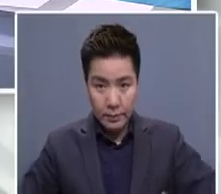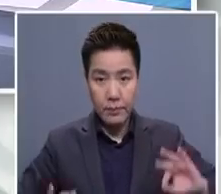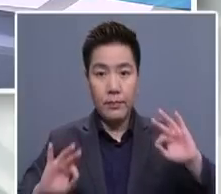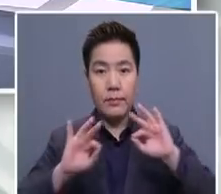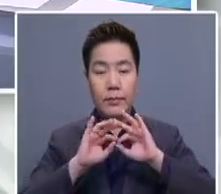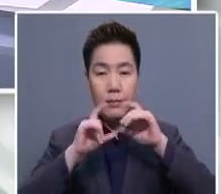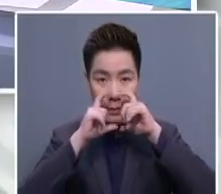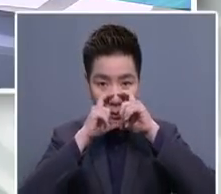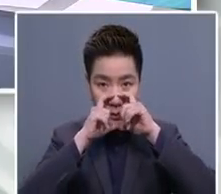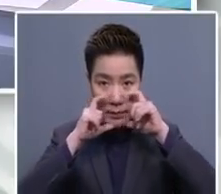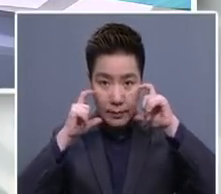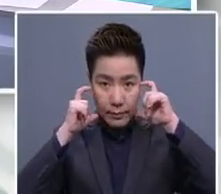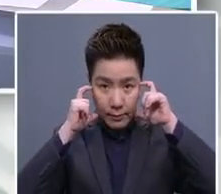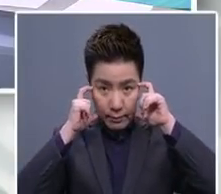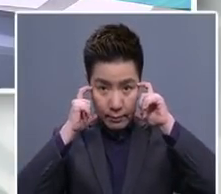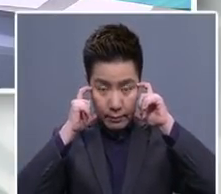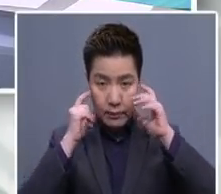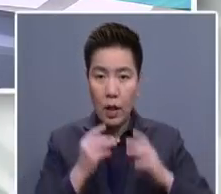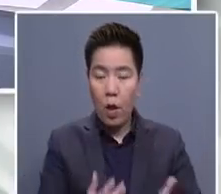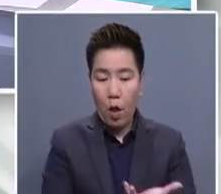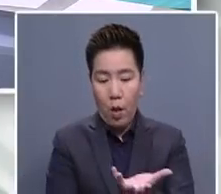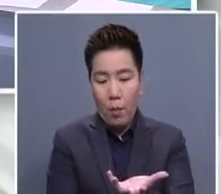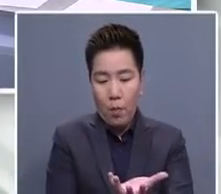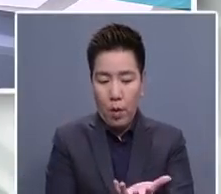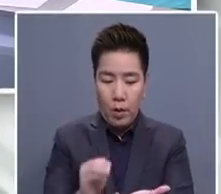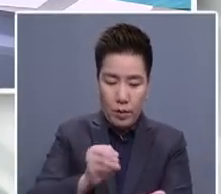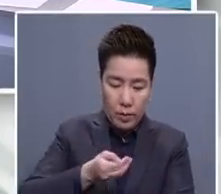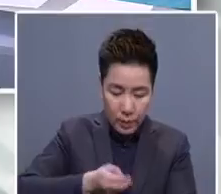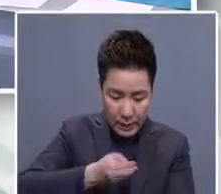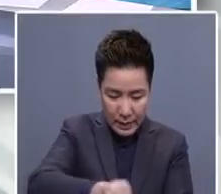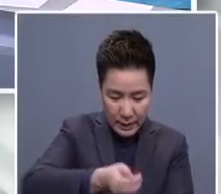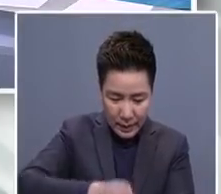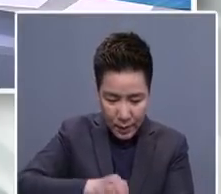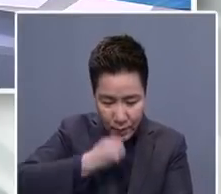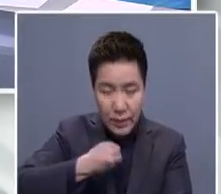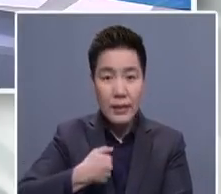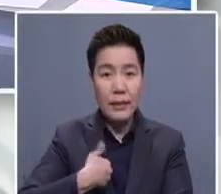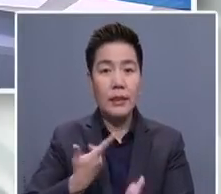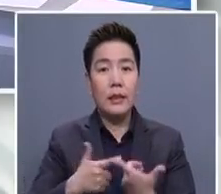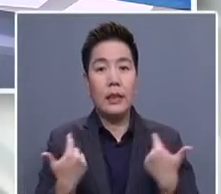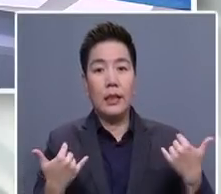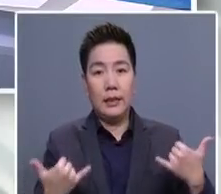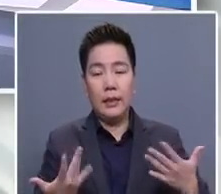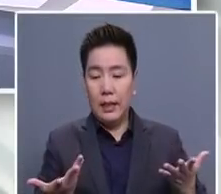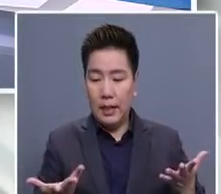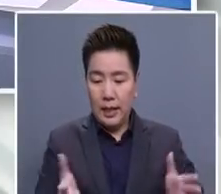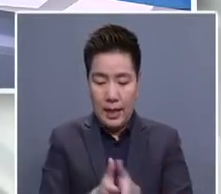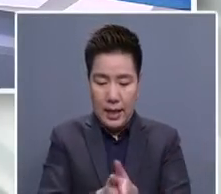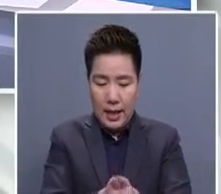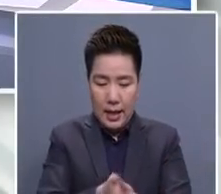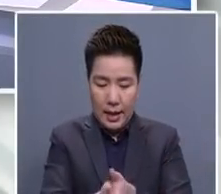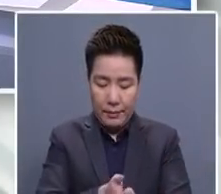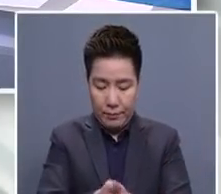การใส่หน้ากากการกินร้อนมีช้อนของตนเองการผ่านจุดคัดกรองล้างมือบ่